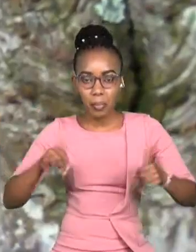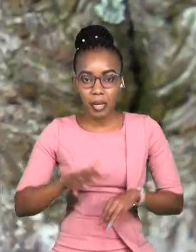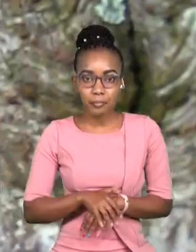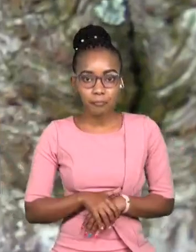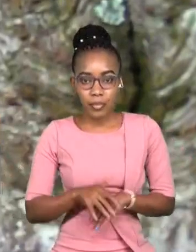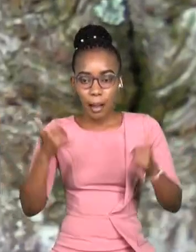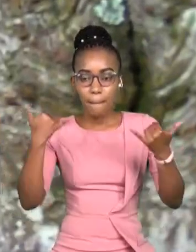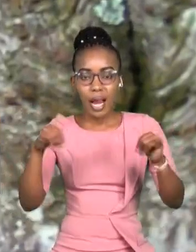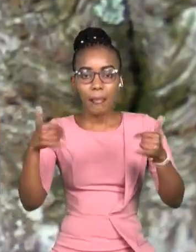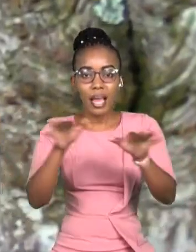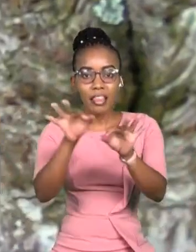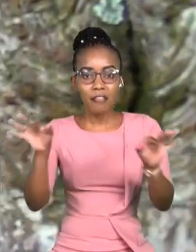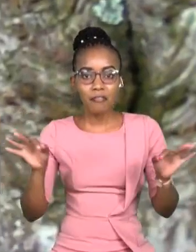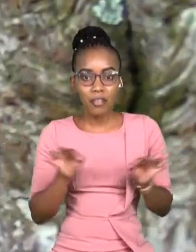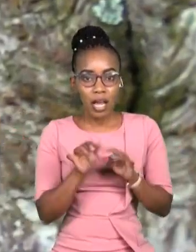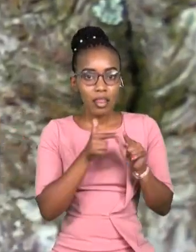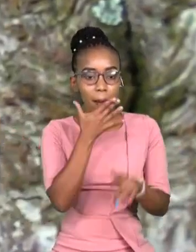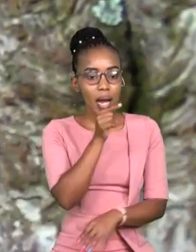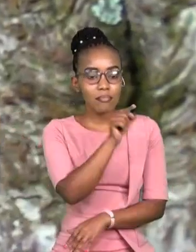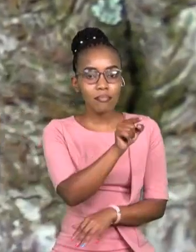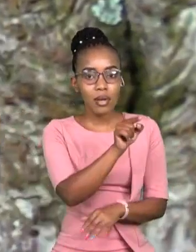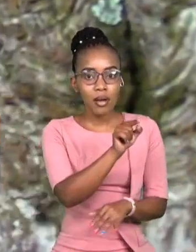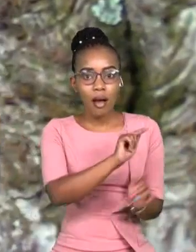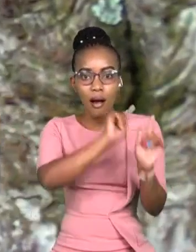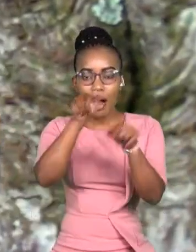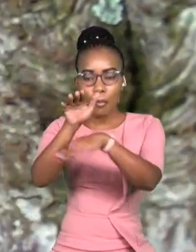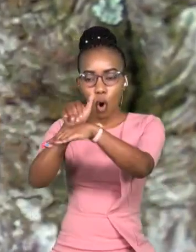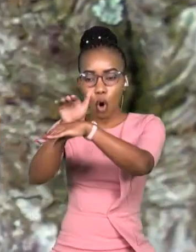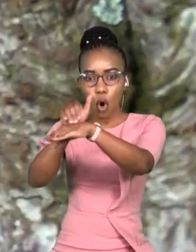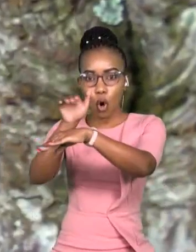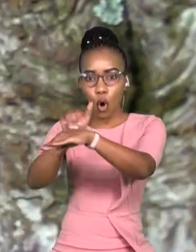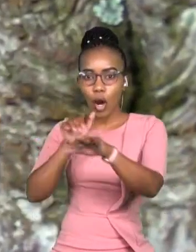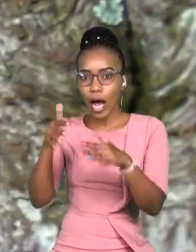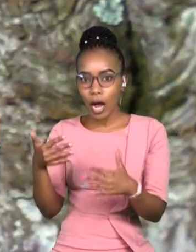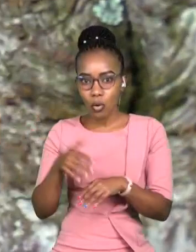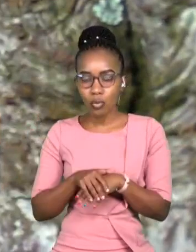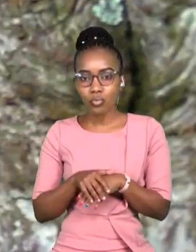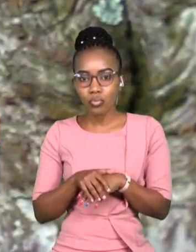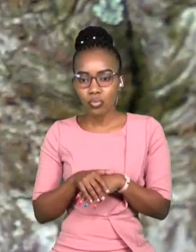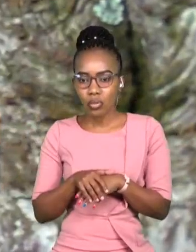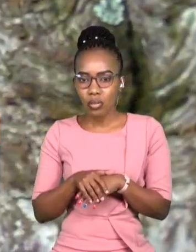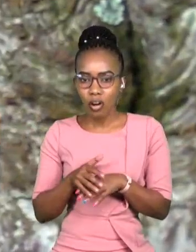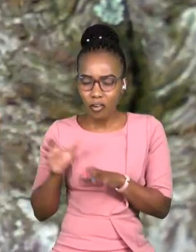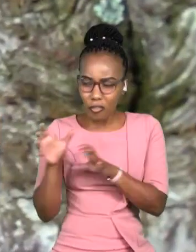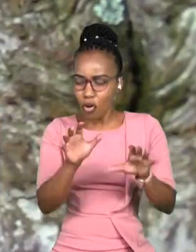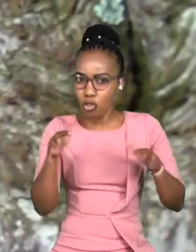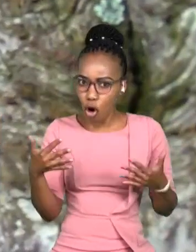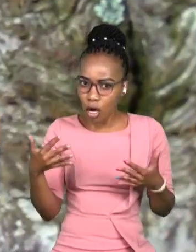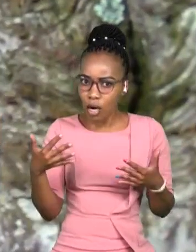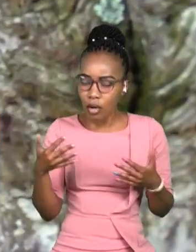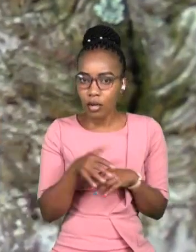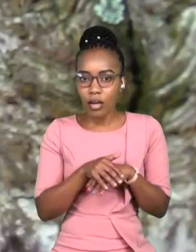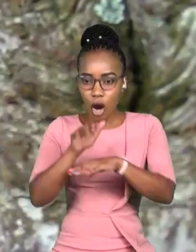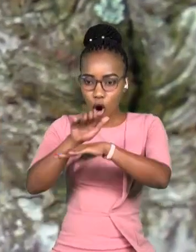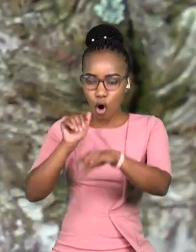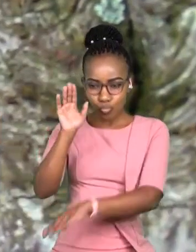wanacheza uwanjani pale. Sasa mzee anakuja, anawaita. Na anawaitaje? Anawashika kwa nguvu ama anawaita tu? Anasema tu anawaita